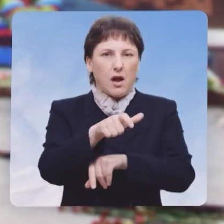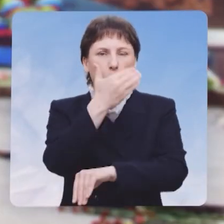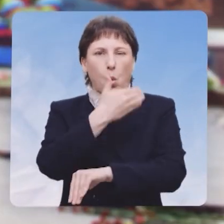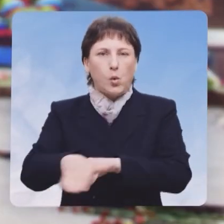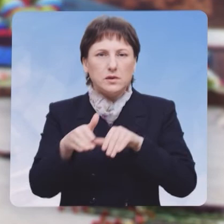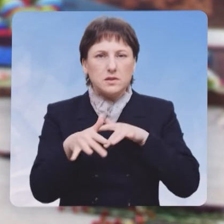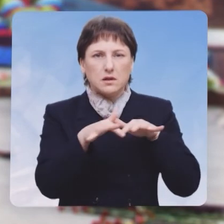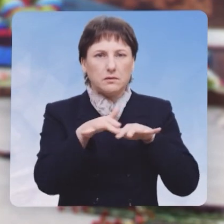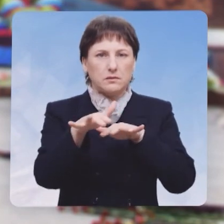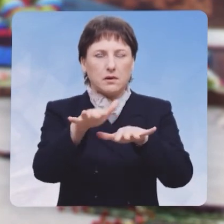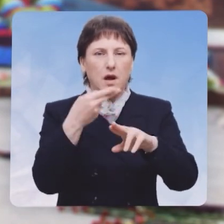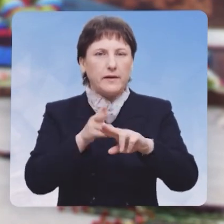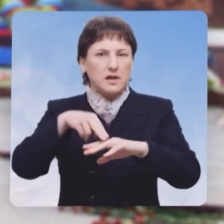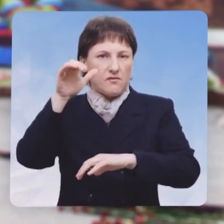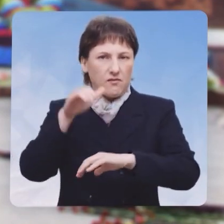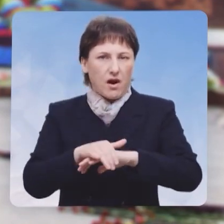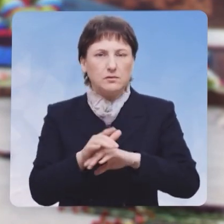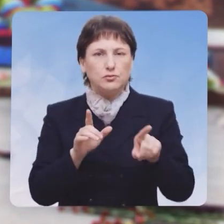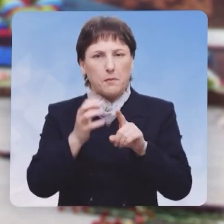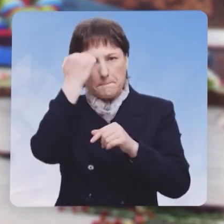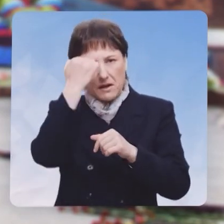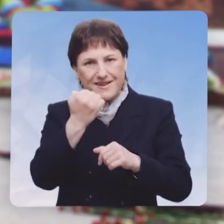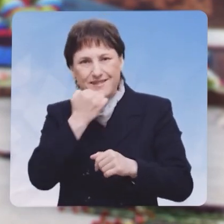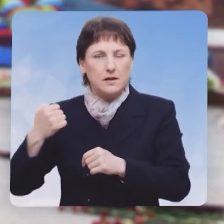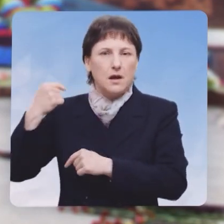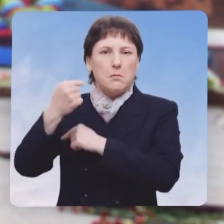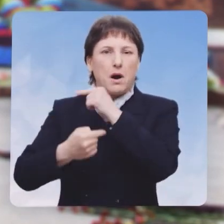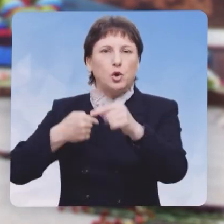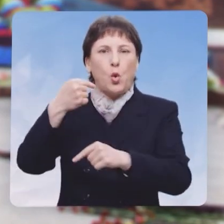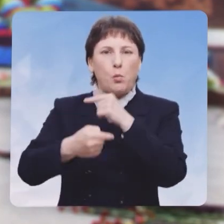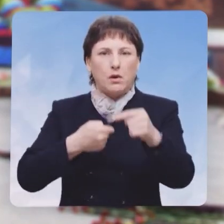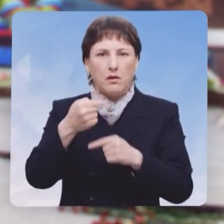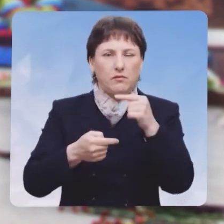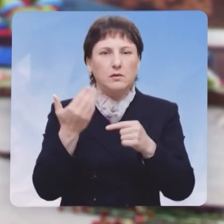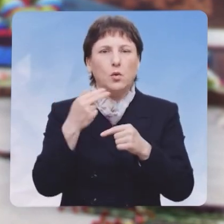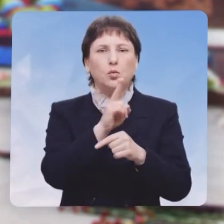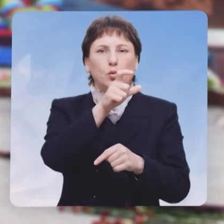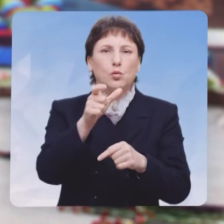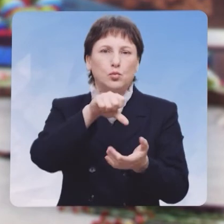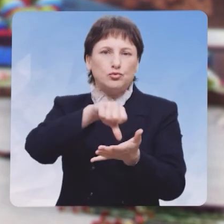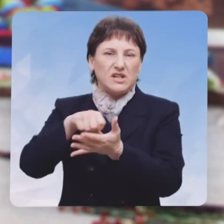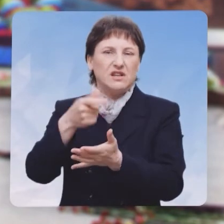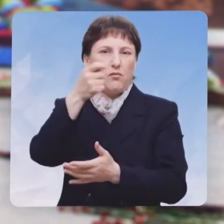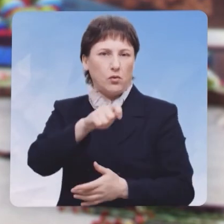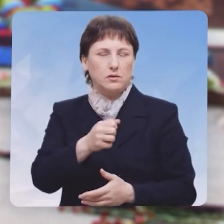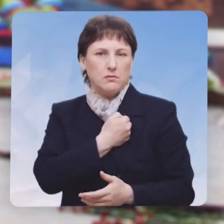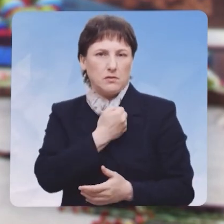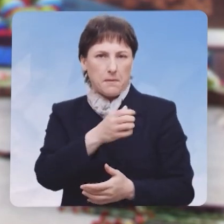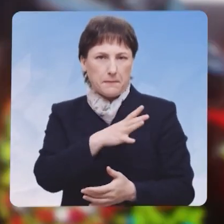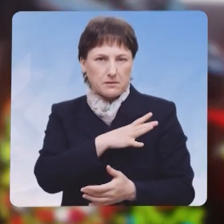огромной рекой течет по нашим улицам, это подтверждение благодарности потомков поколению